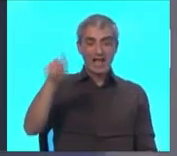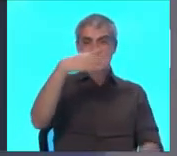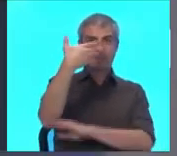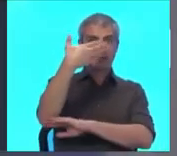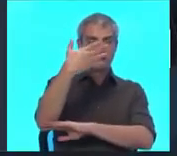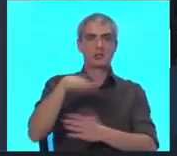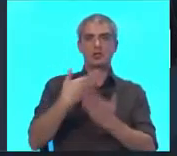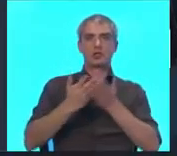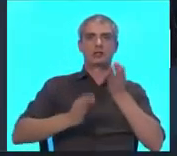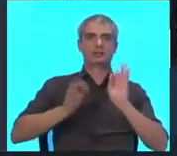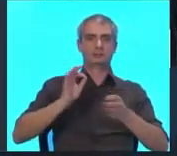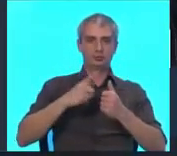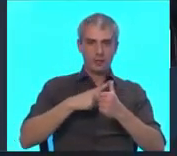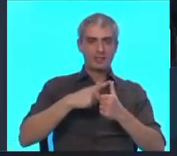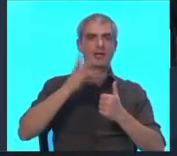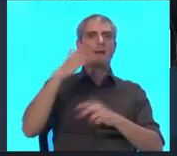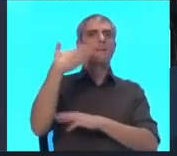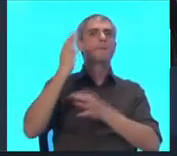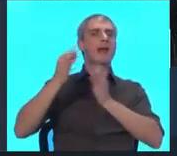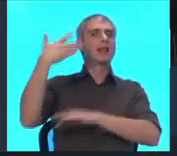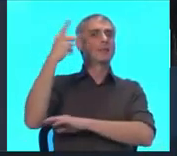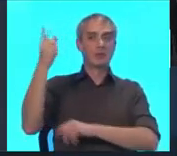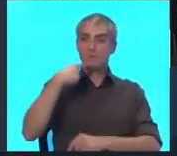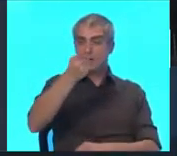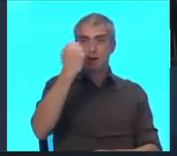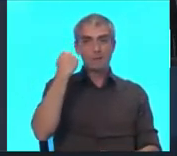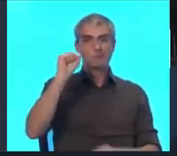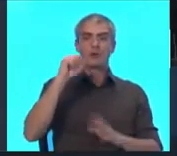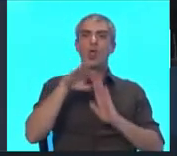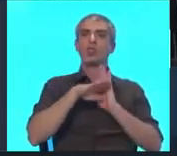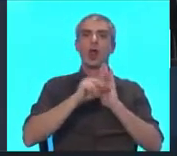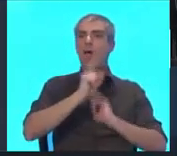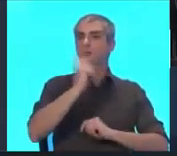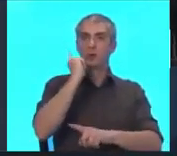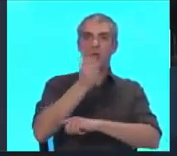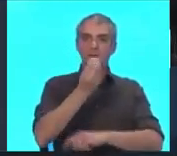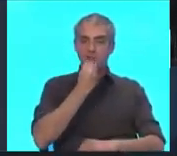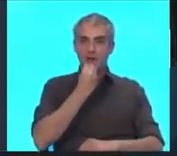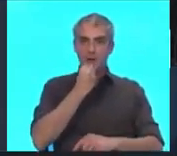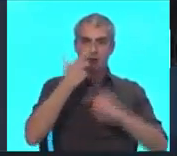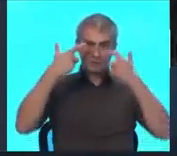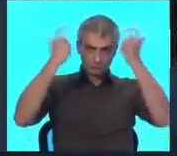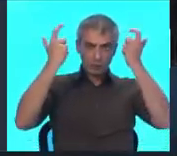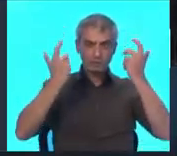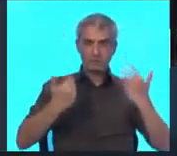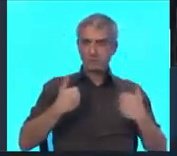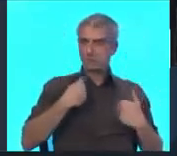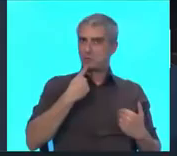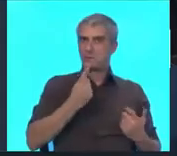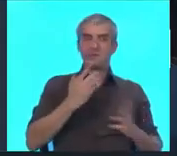המשפטי לממשלה, הפרקליט המדינה, טוענים שהיא עברה על הנוהל שאוסר הזמנת ארוחות ושפים? אנחנו אומרים